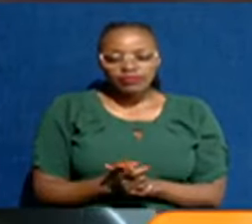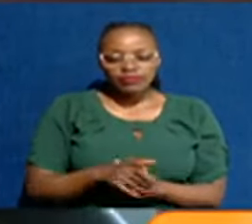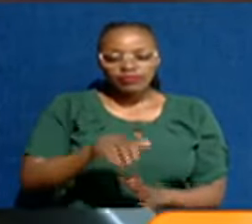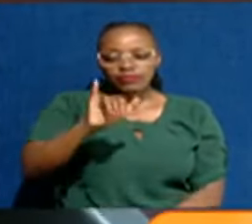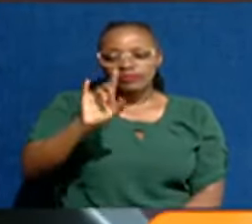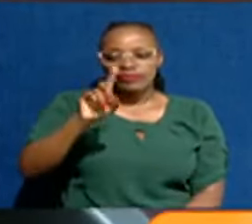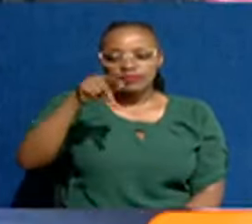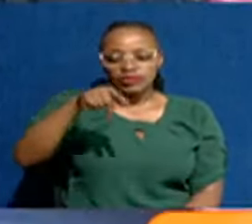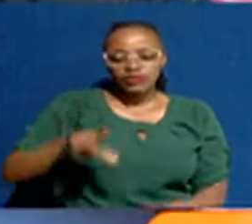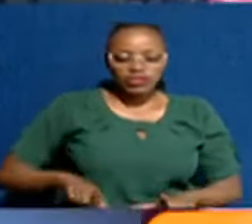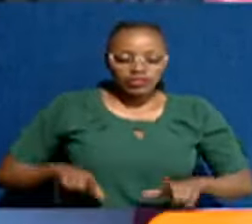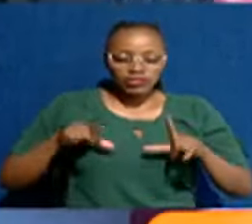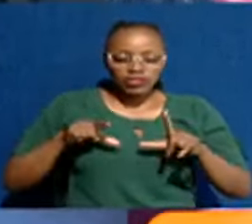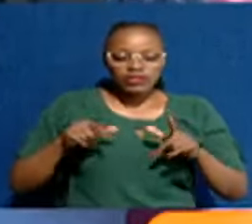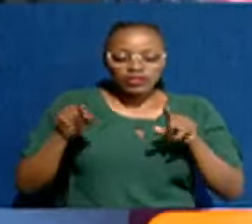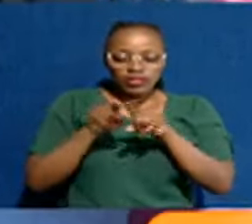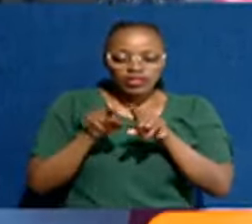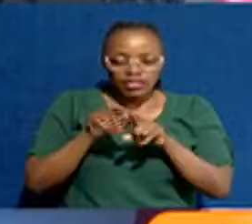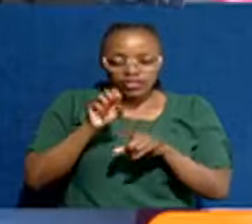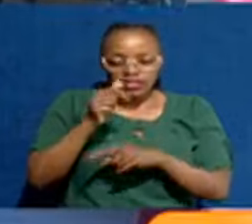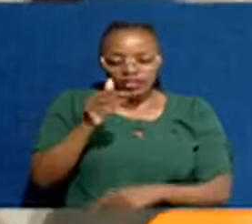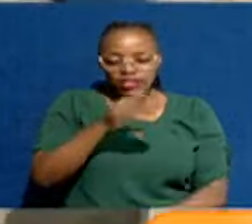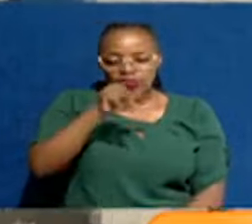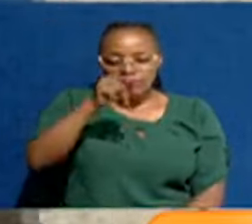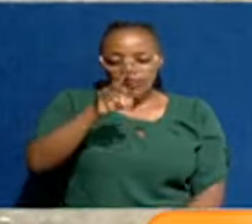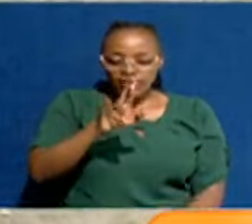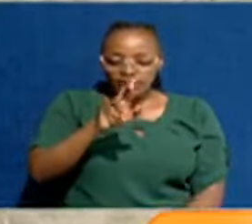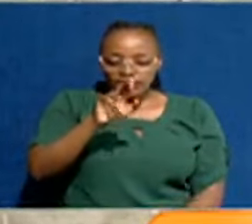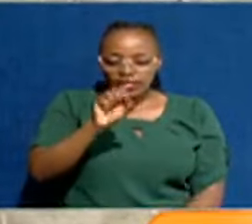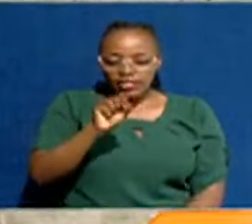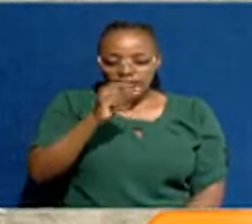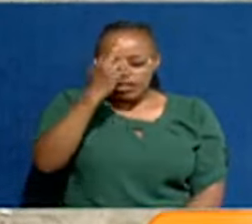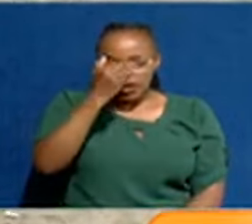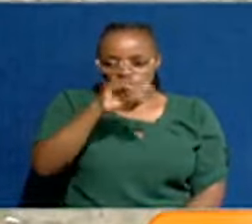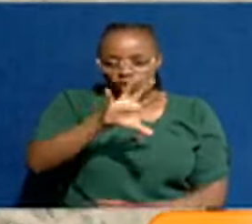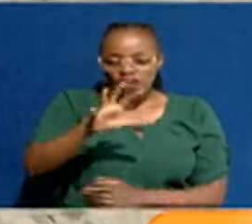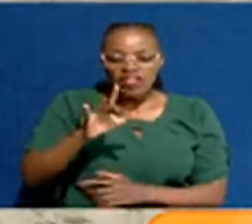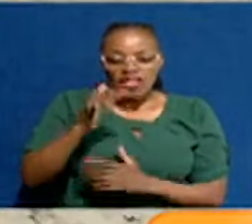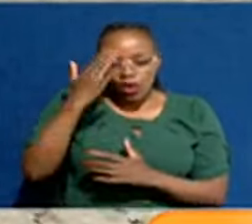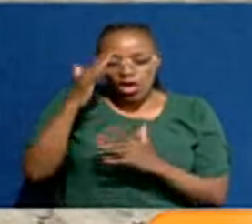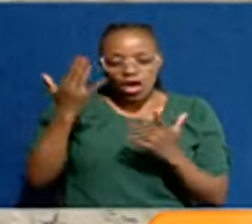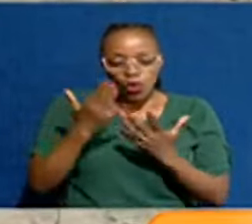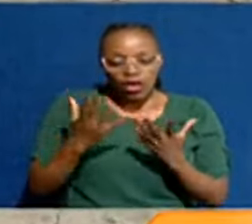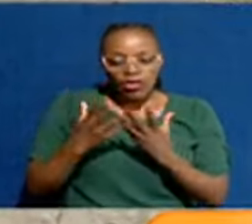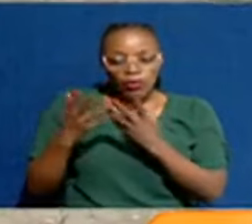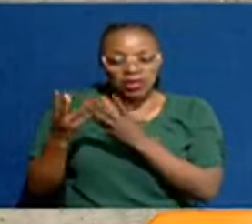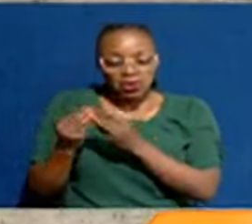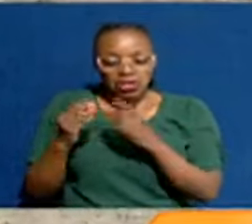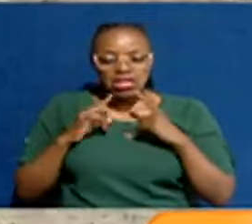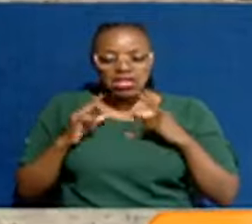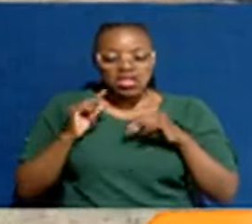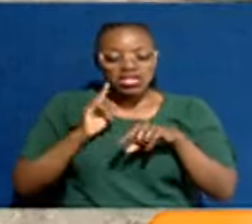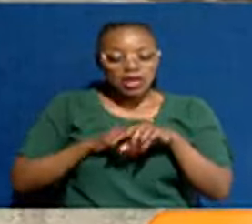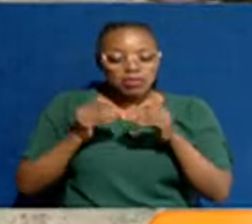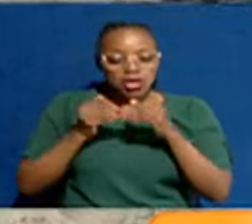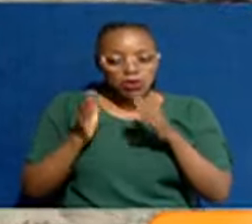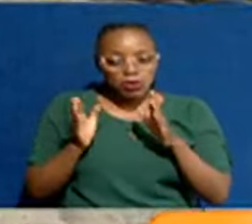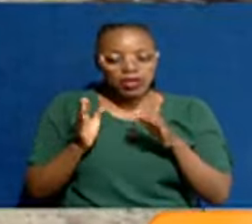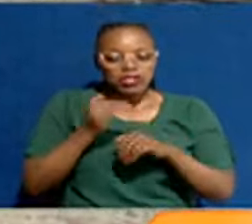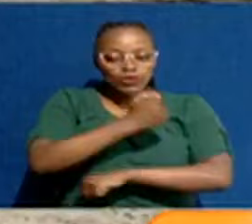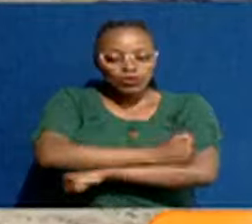IDPs currently residing at the St. Peter School in Narok Town also face uncertainty over where they will be hosted once schools reopen.